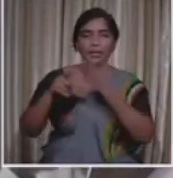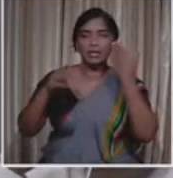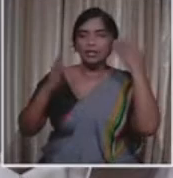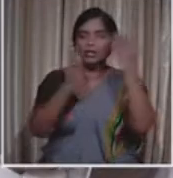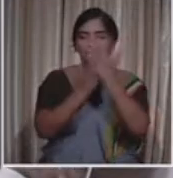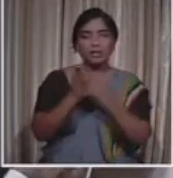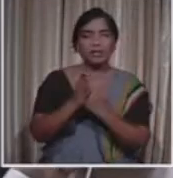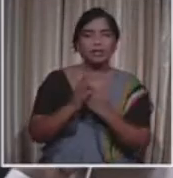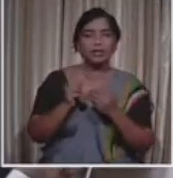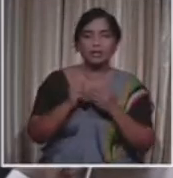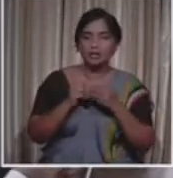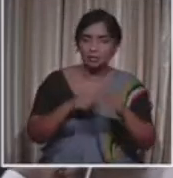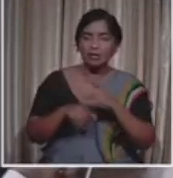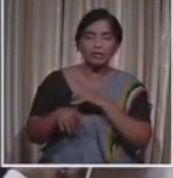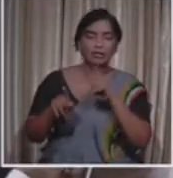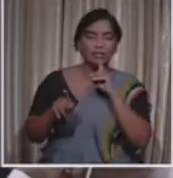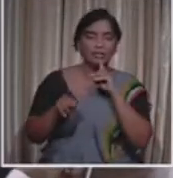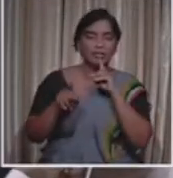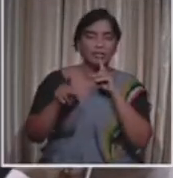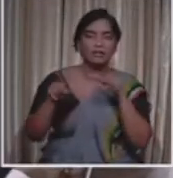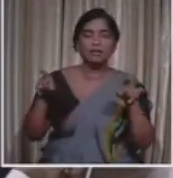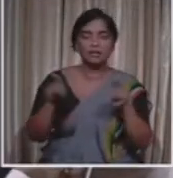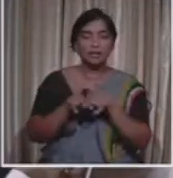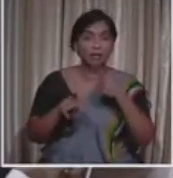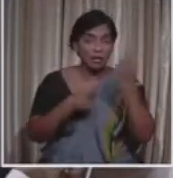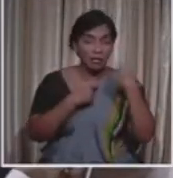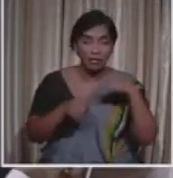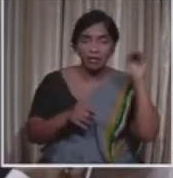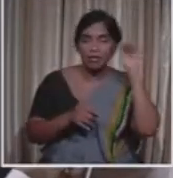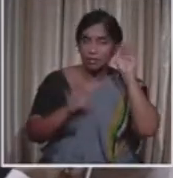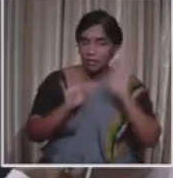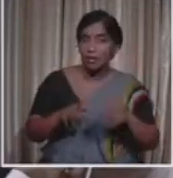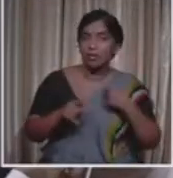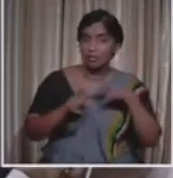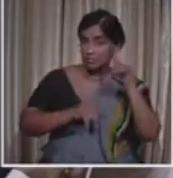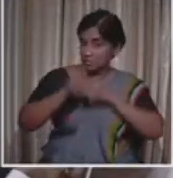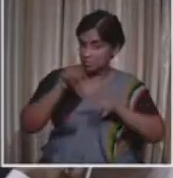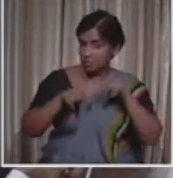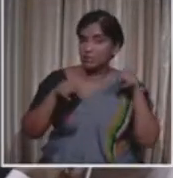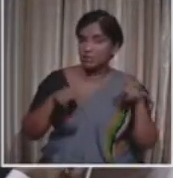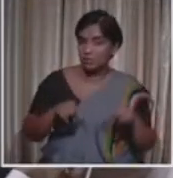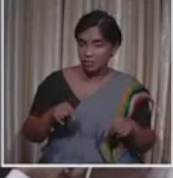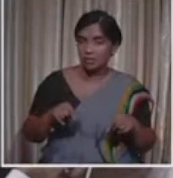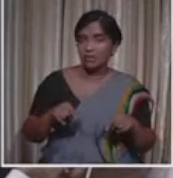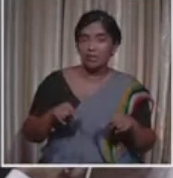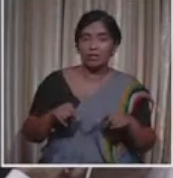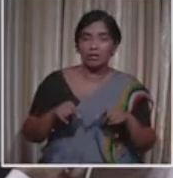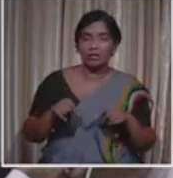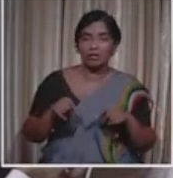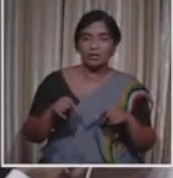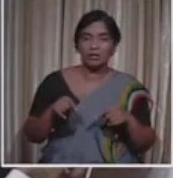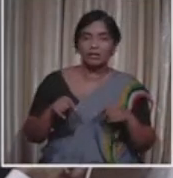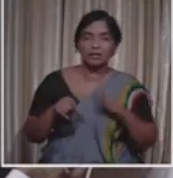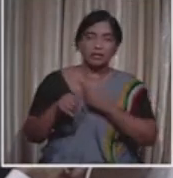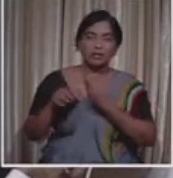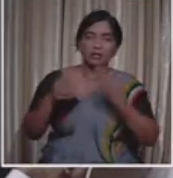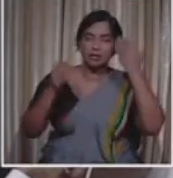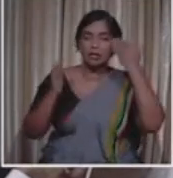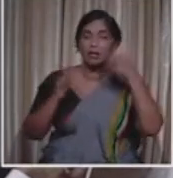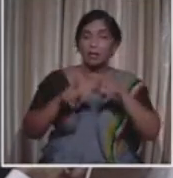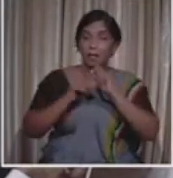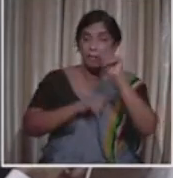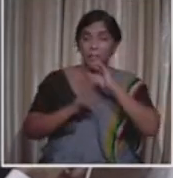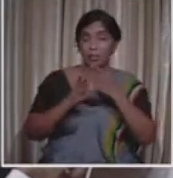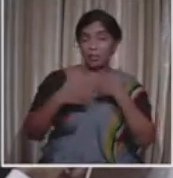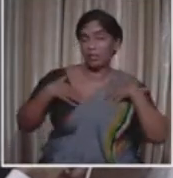අපි ජනතාවත් එක්ක මිරලා සම්බන්ධ වෙන අවශ්‍ය උන්ට අහුම්කම් දෙන්න අවශ්‍යයි අපි අද කතා කරා මේ රටේ ජනතාව හිතන් ඉන්නවා මේ පාර්ලිමේන්තු මන්ත්‍රීවරු අධික